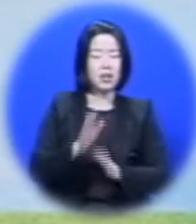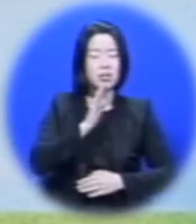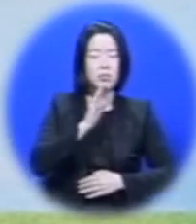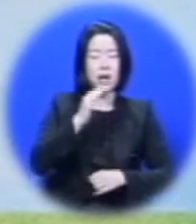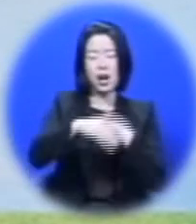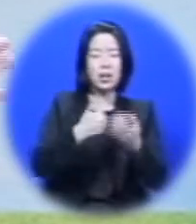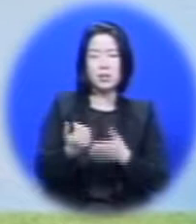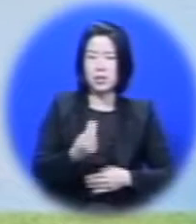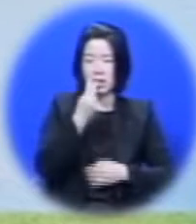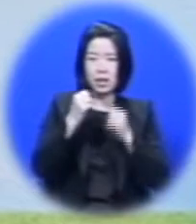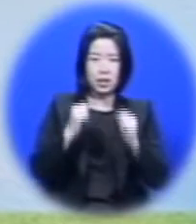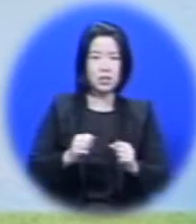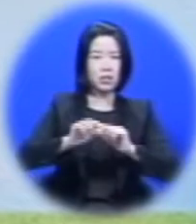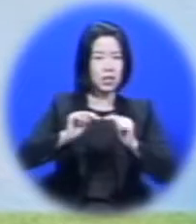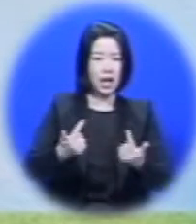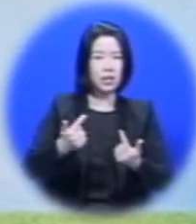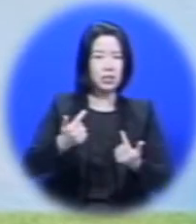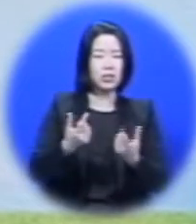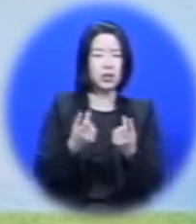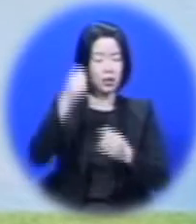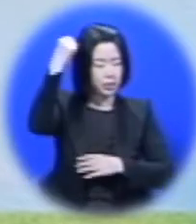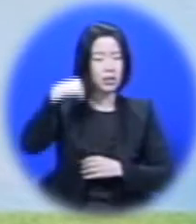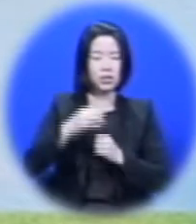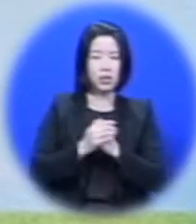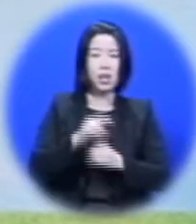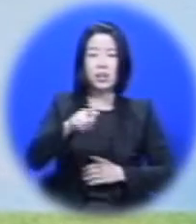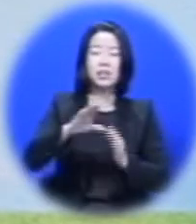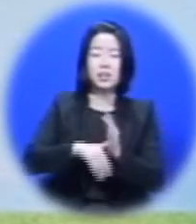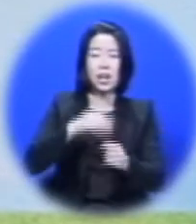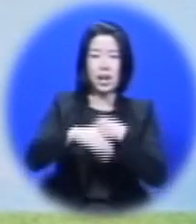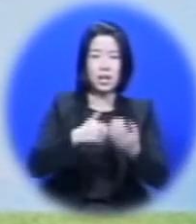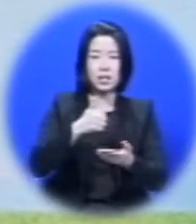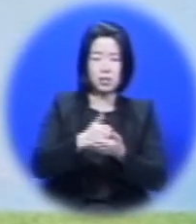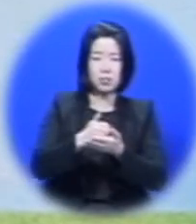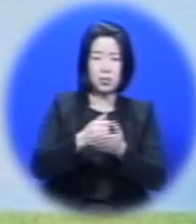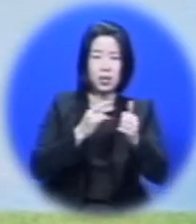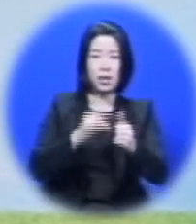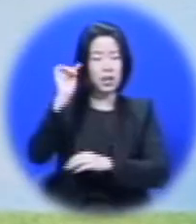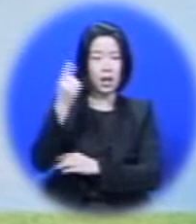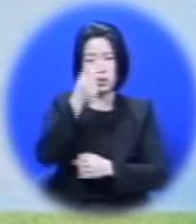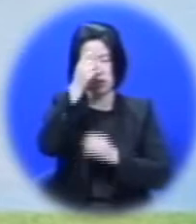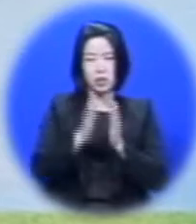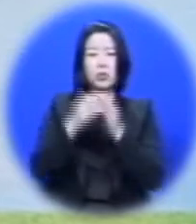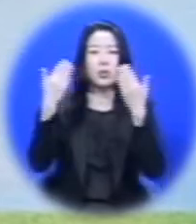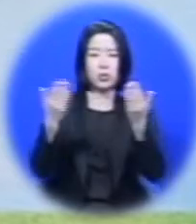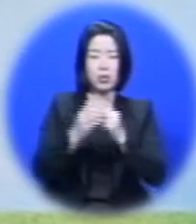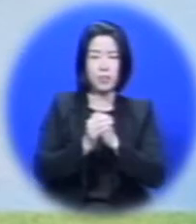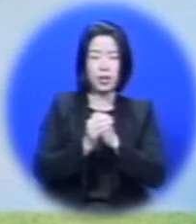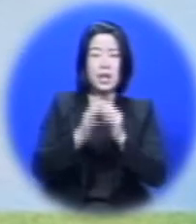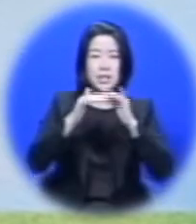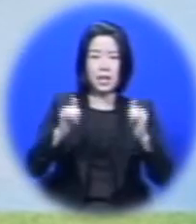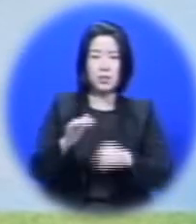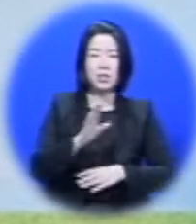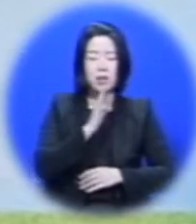정말 하나님은 살아계신 것 같지 않았어요. 그때 하나님이 다윗이 기도한 겁니다. 사람들이 과연 하나님은